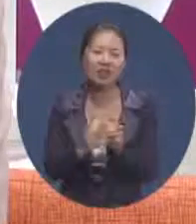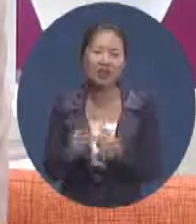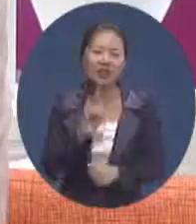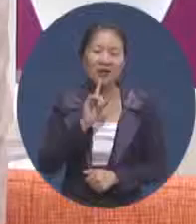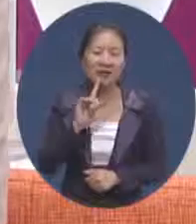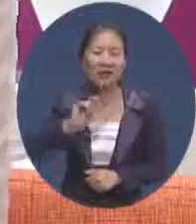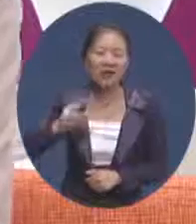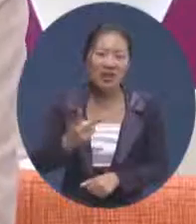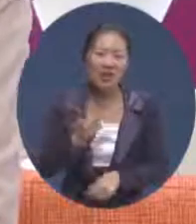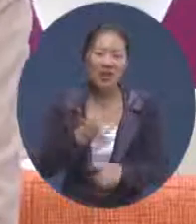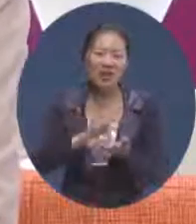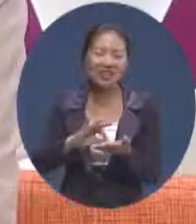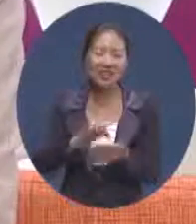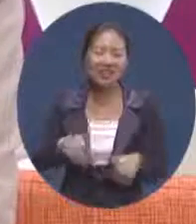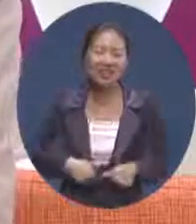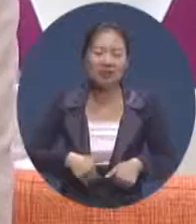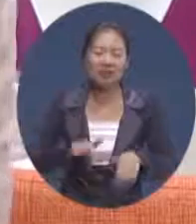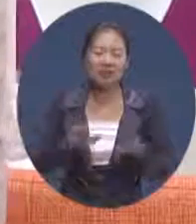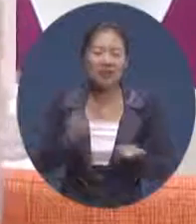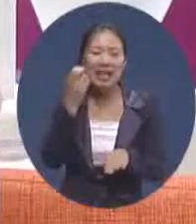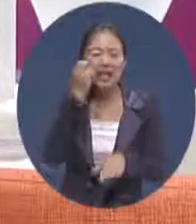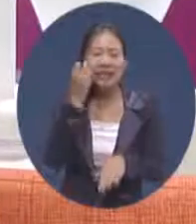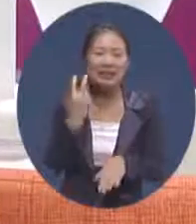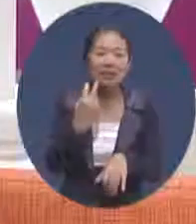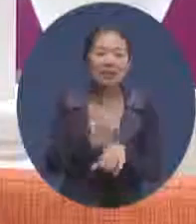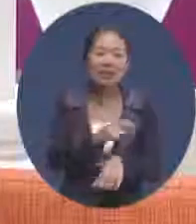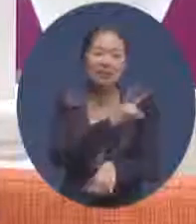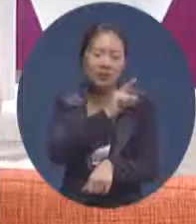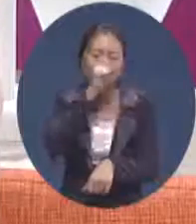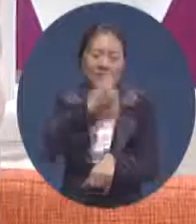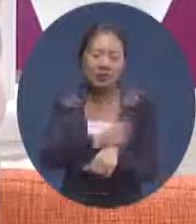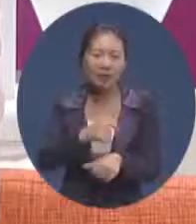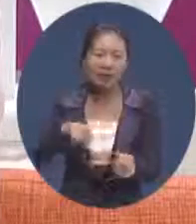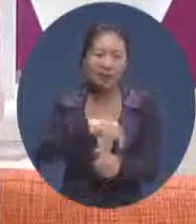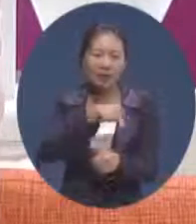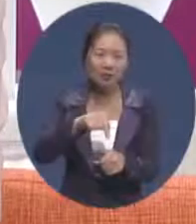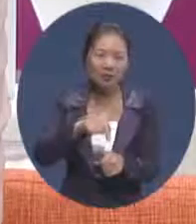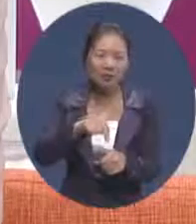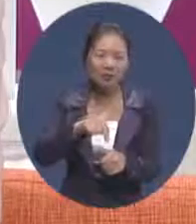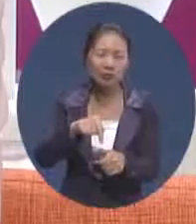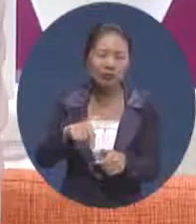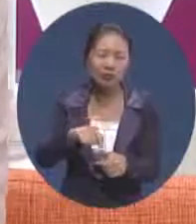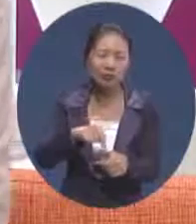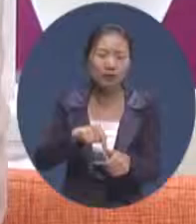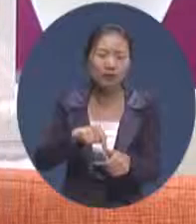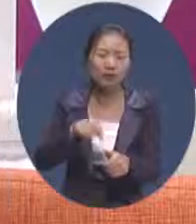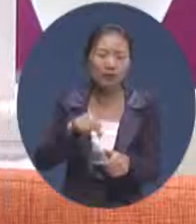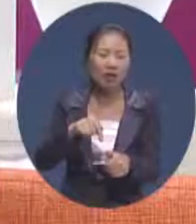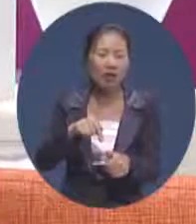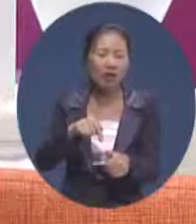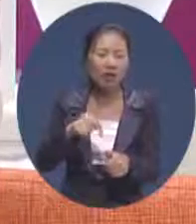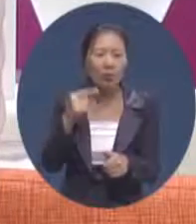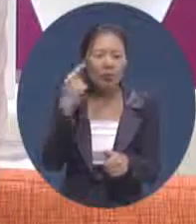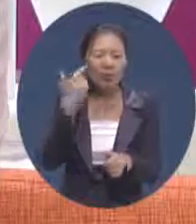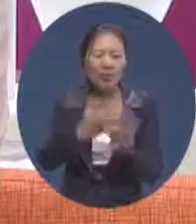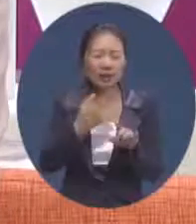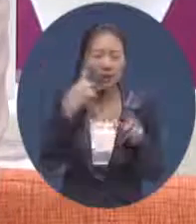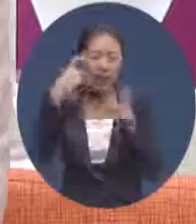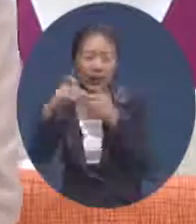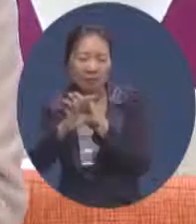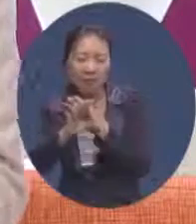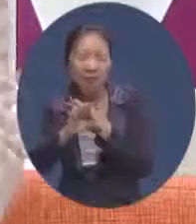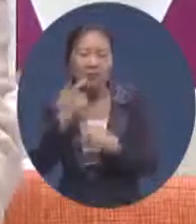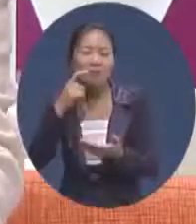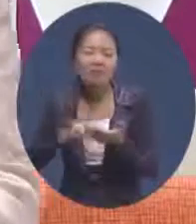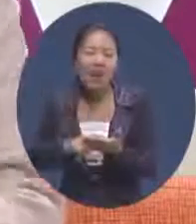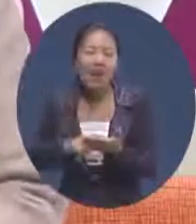바꿔서 하시는 게 필요하고요. 다행히 20개월에 제일 좋은 장점은 뭐냐면 주의 환기가 되게 잘 된다라는 거예요. 다른 걸로 꼬시면 싹 넘어가요. 그러니까 이거를